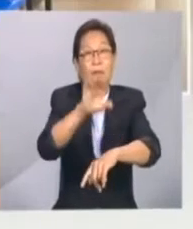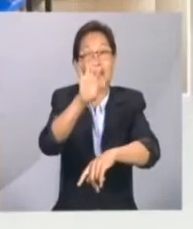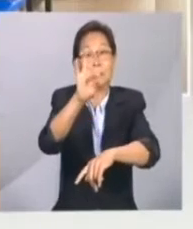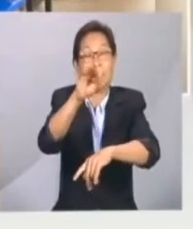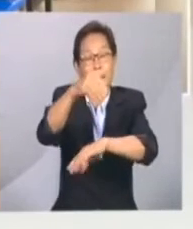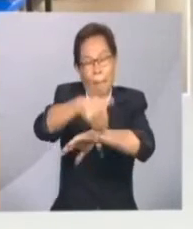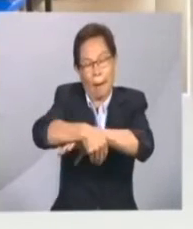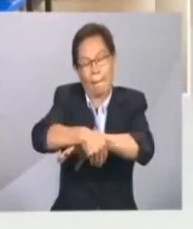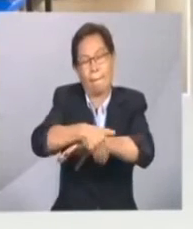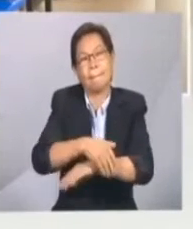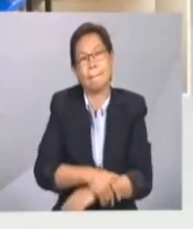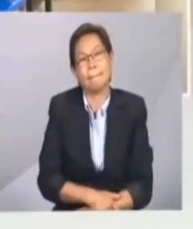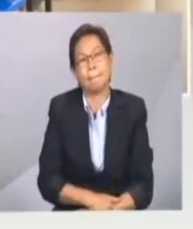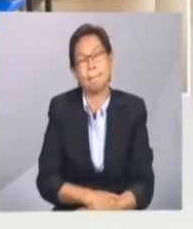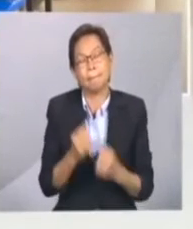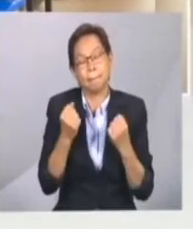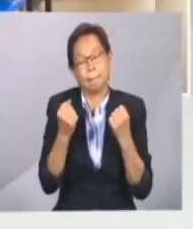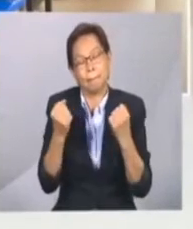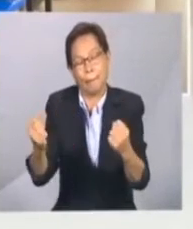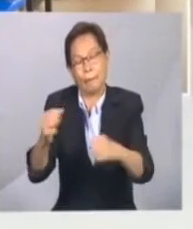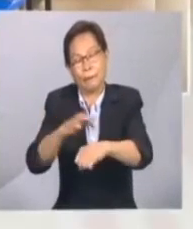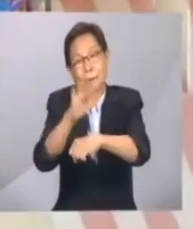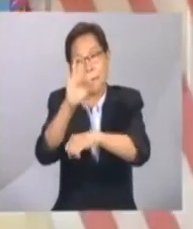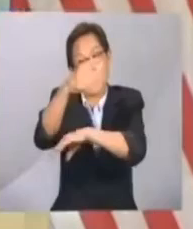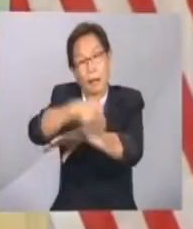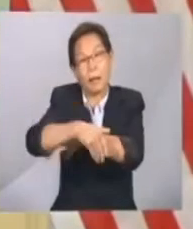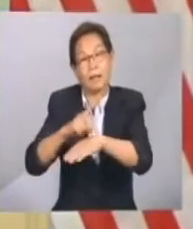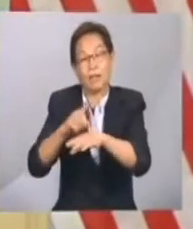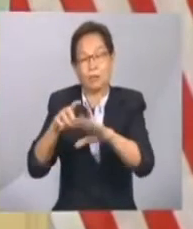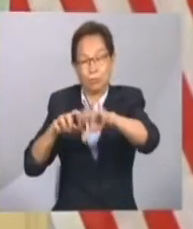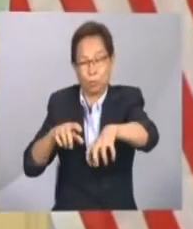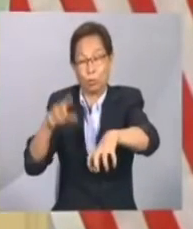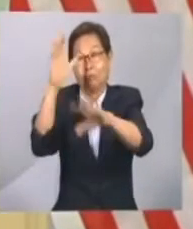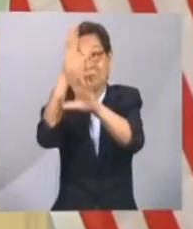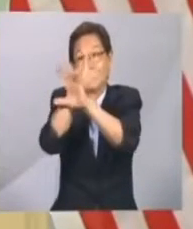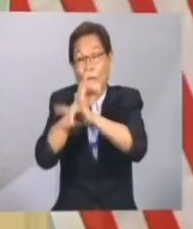9 malam nanti. Manakala di Sarawak, di zon Sarawak,